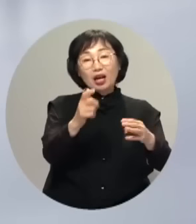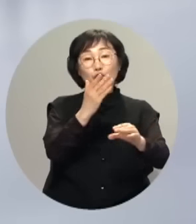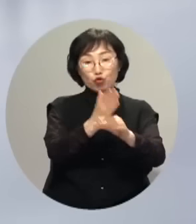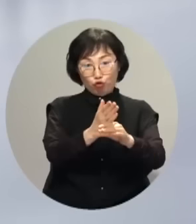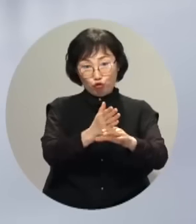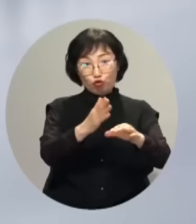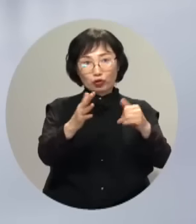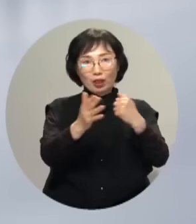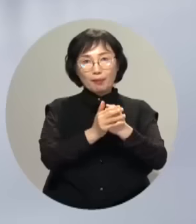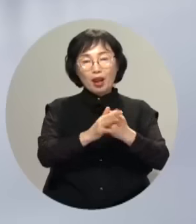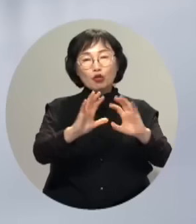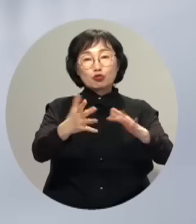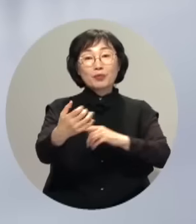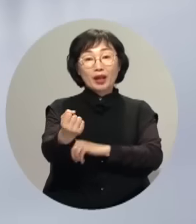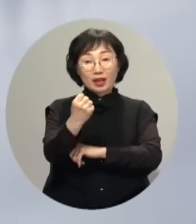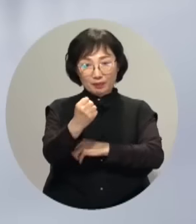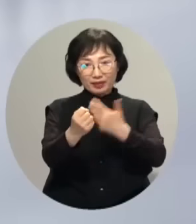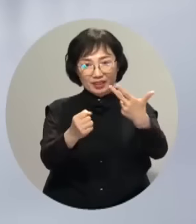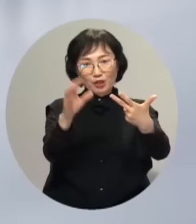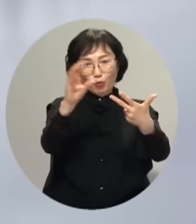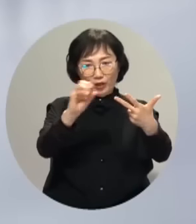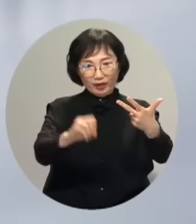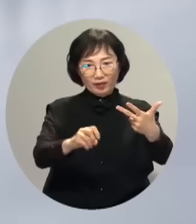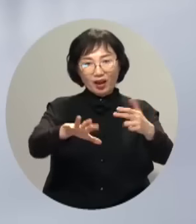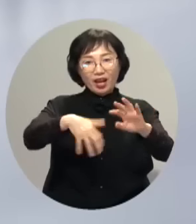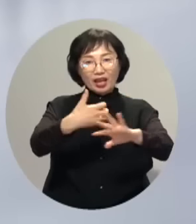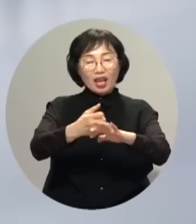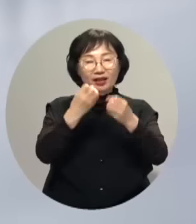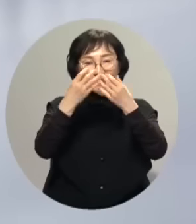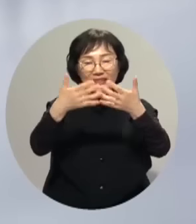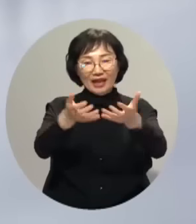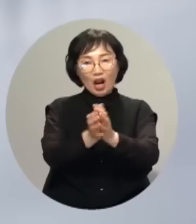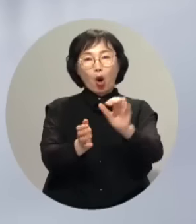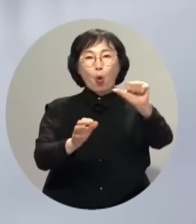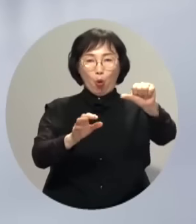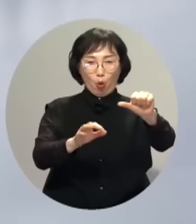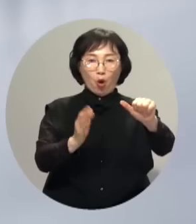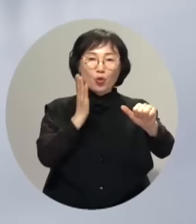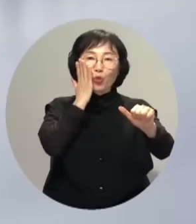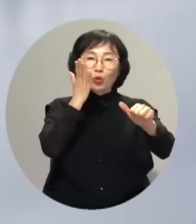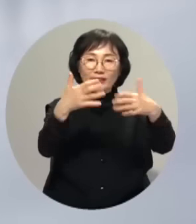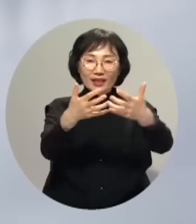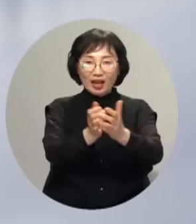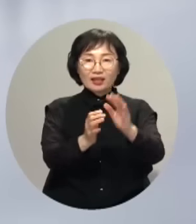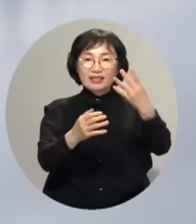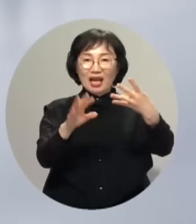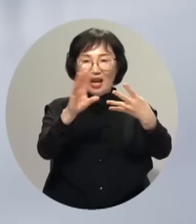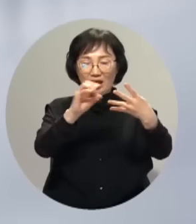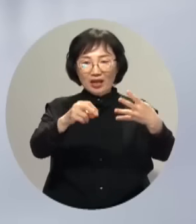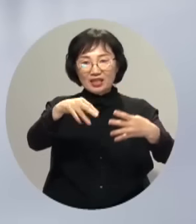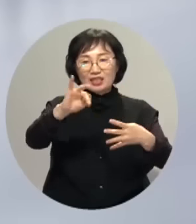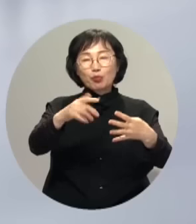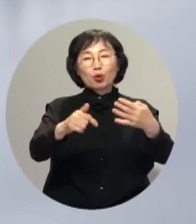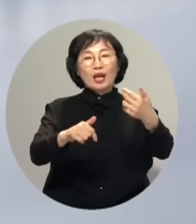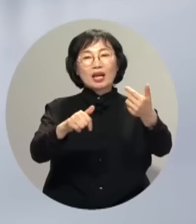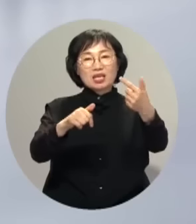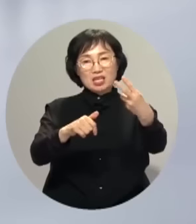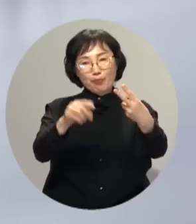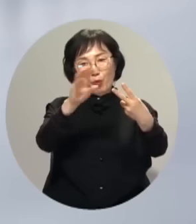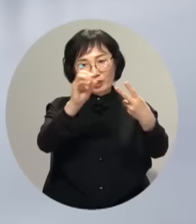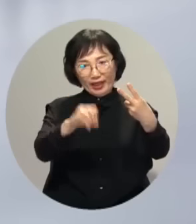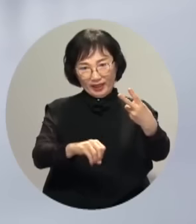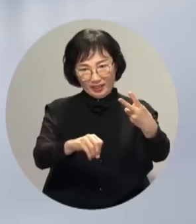나타났고 국민의 임 7% 개혁신당 5% 녹색 정의당이 4% 진보당 2%